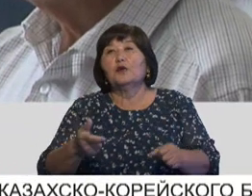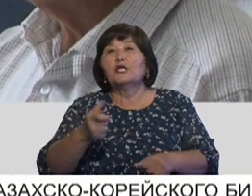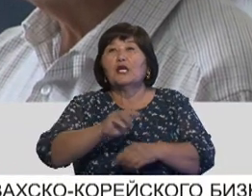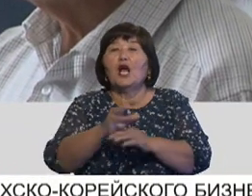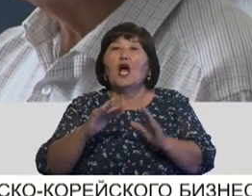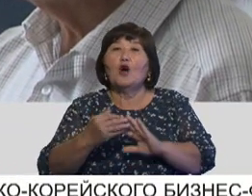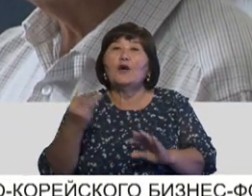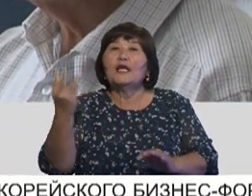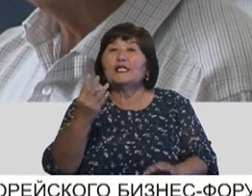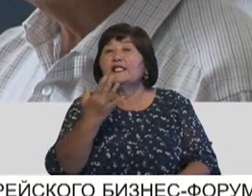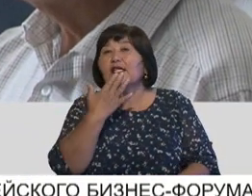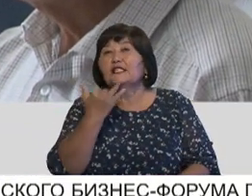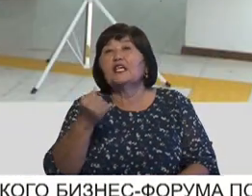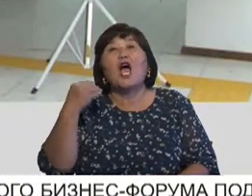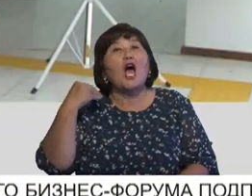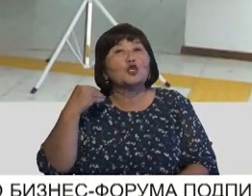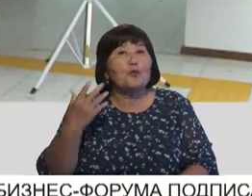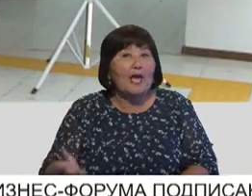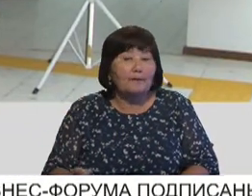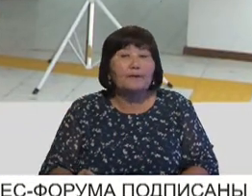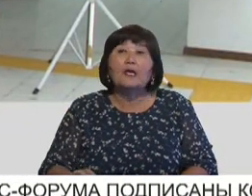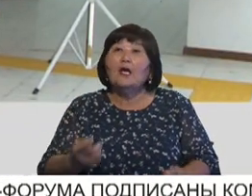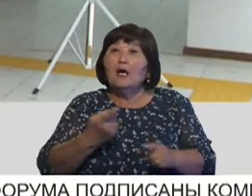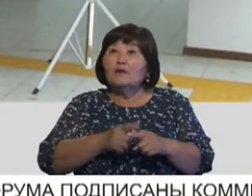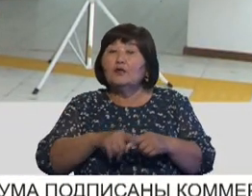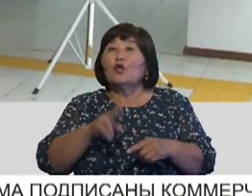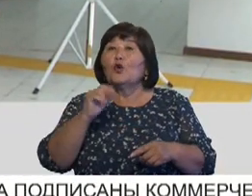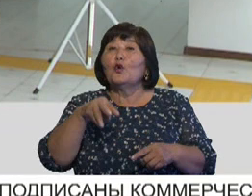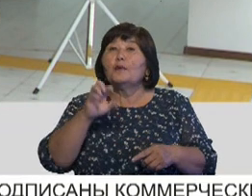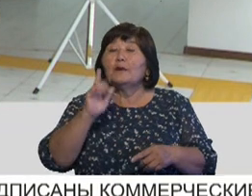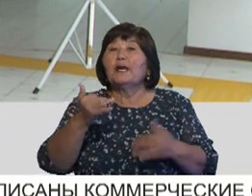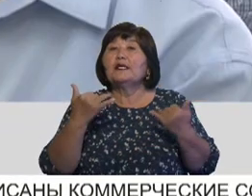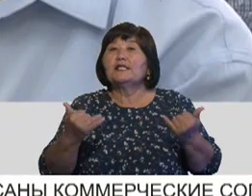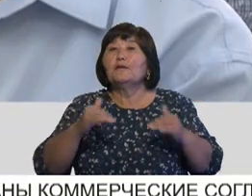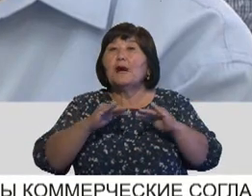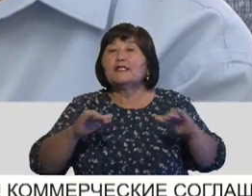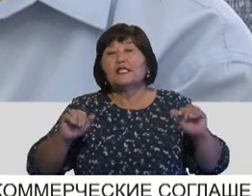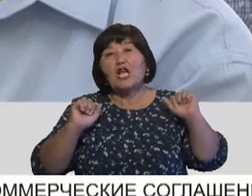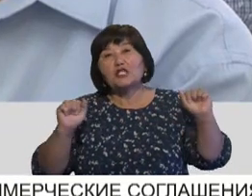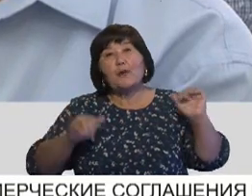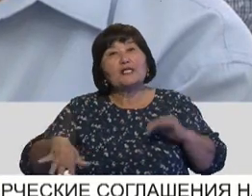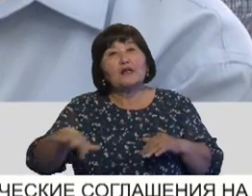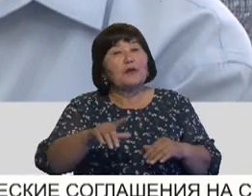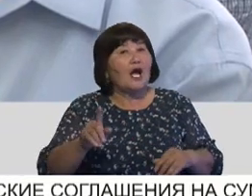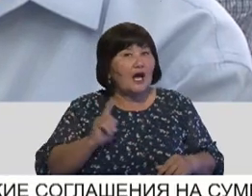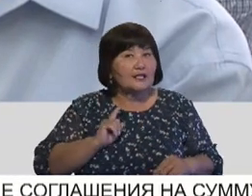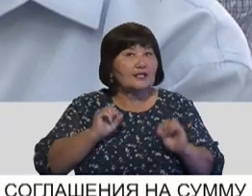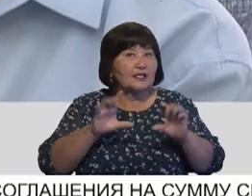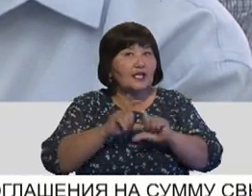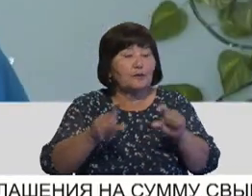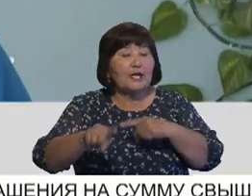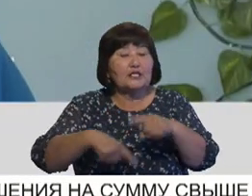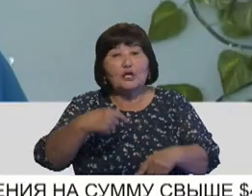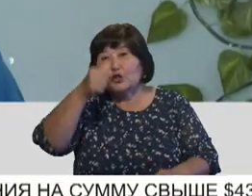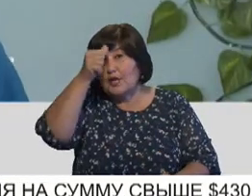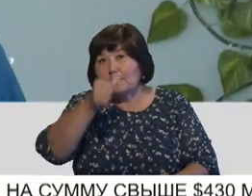газифицировать аулы Третий Интернационал и Ахтубе. В аульном округе Кумикбаев строятся современные детские и спортивные площадки. Ожидается сдать объекты в